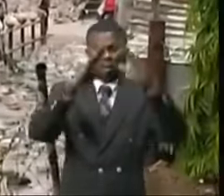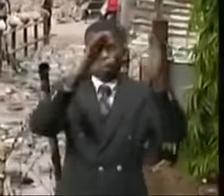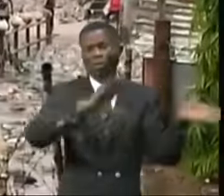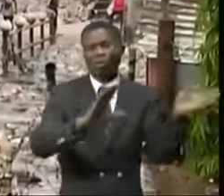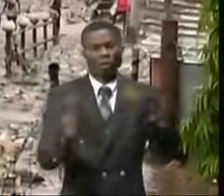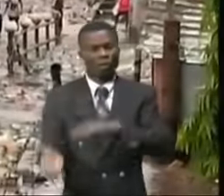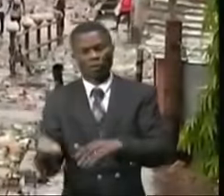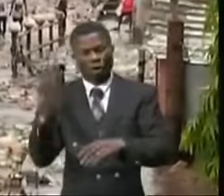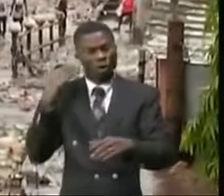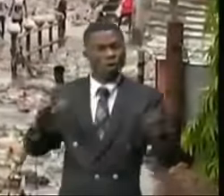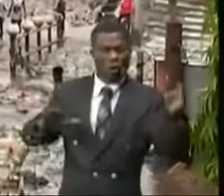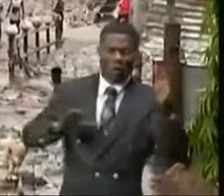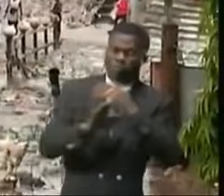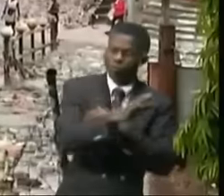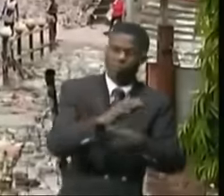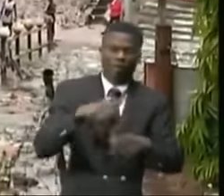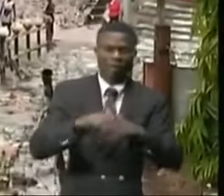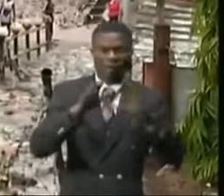fleuve.